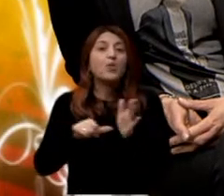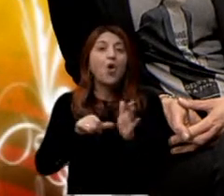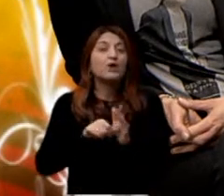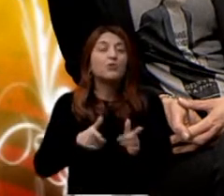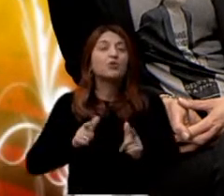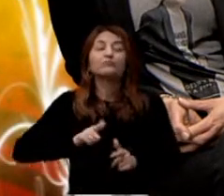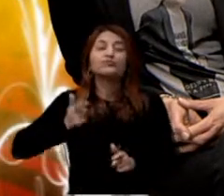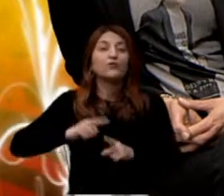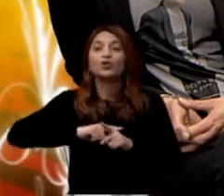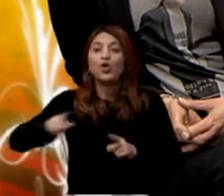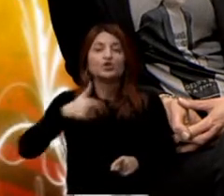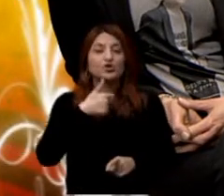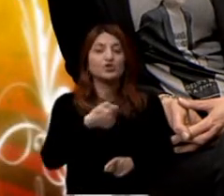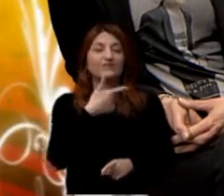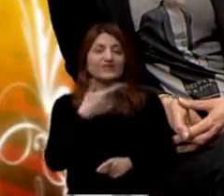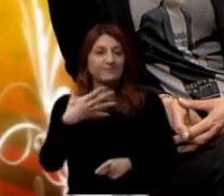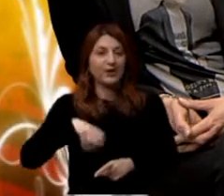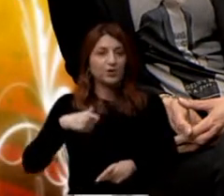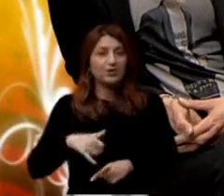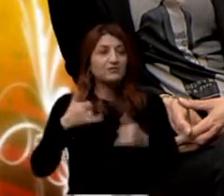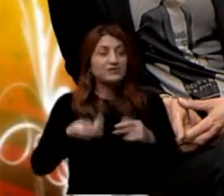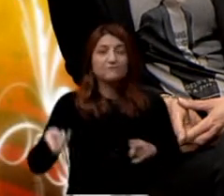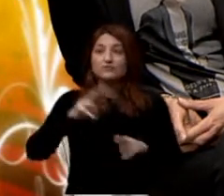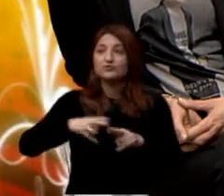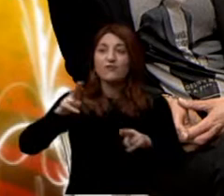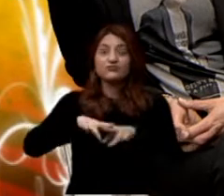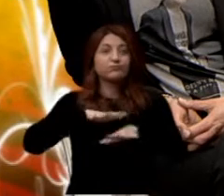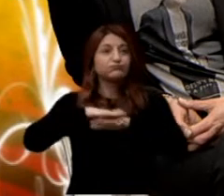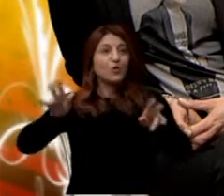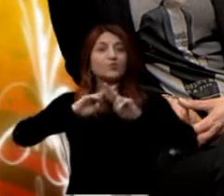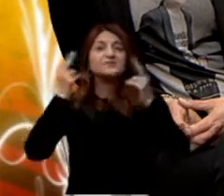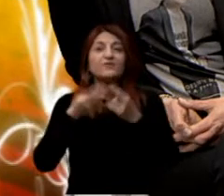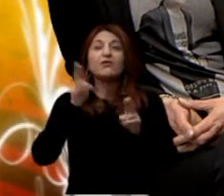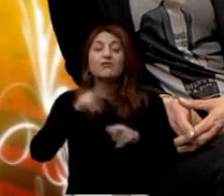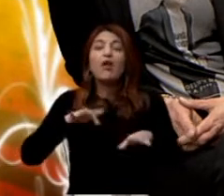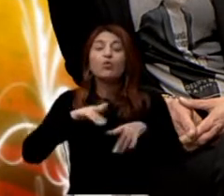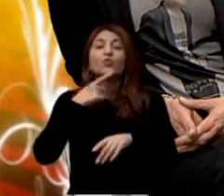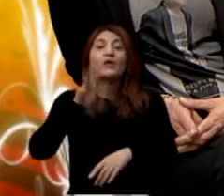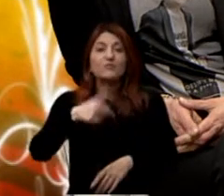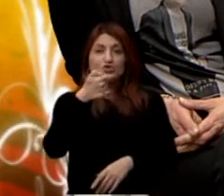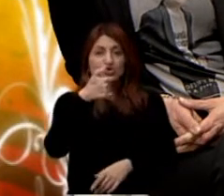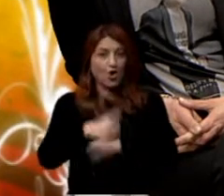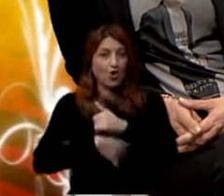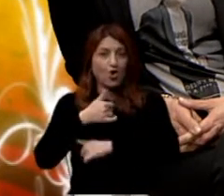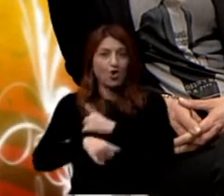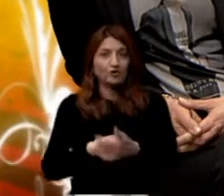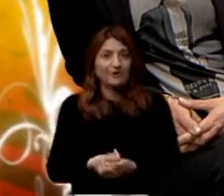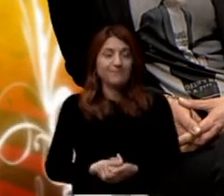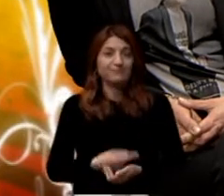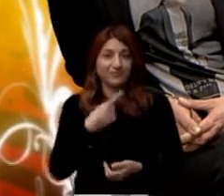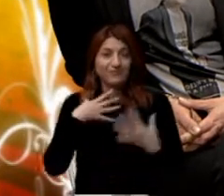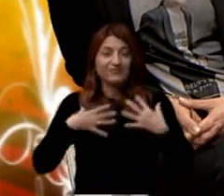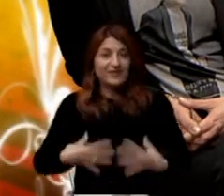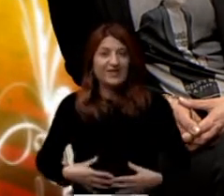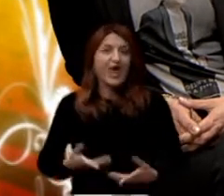godina. Sve više je 100-godišnjaka. Znači, svugdje u svijetu je pomak gdje funkcionalna sposobnost